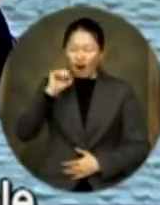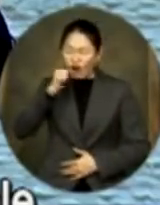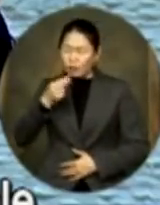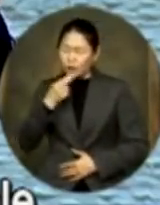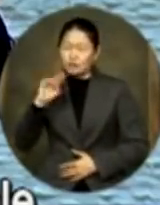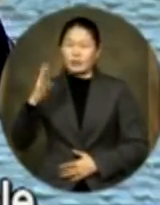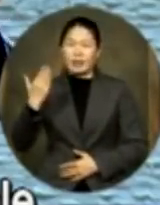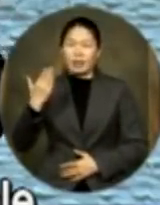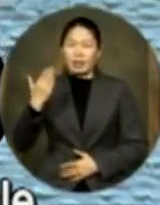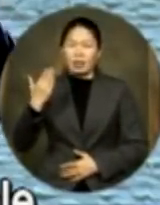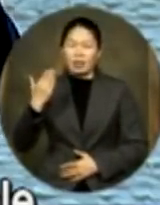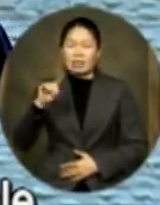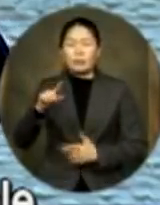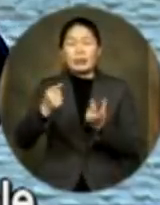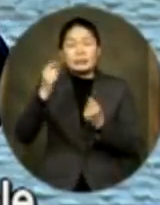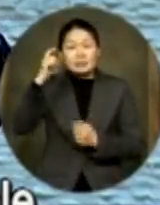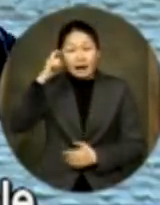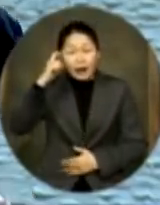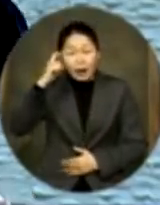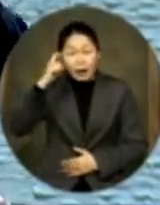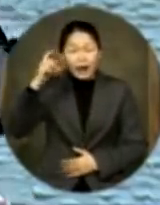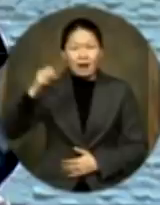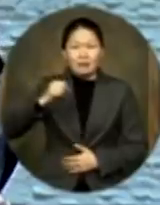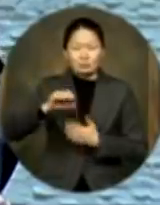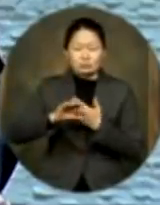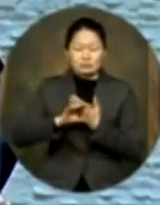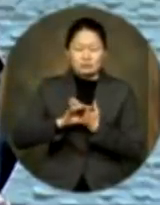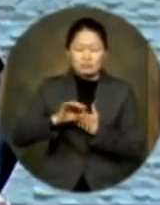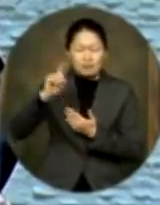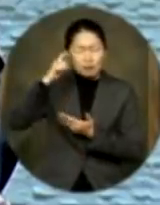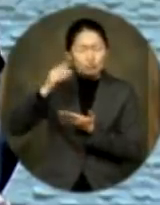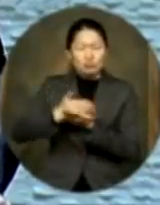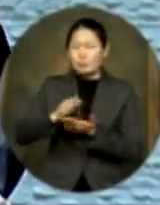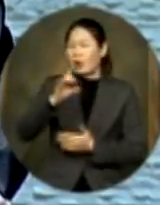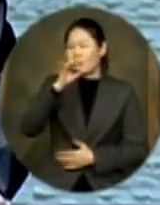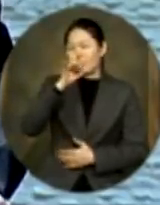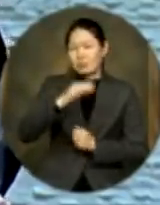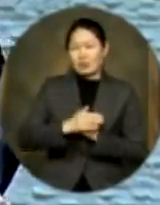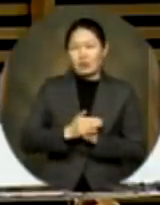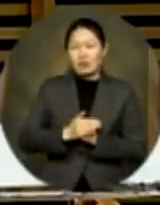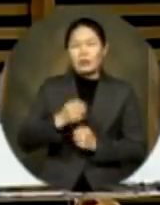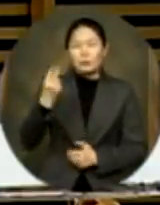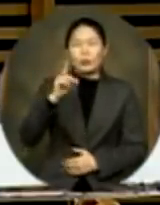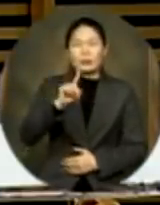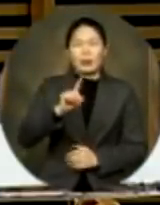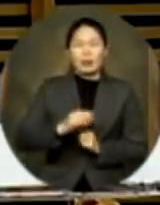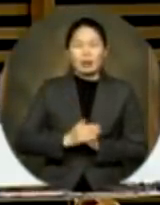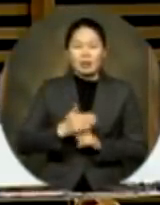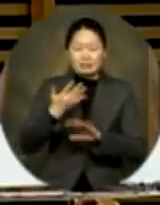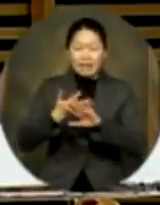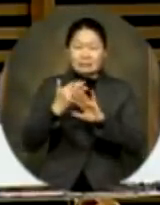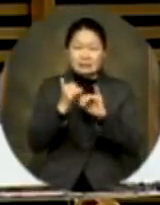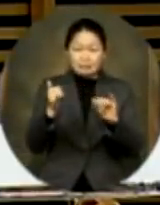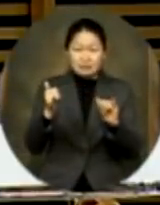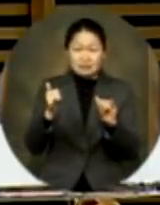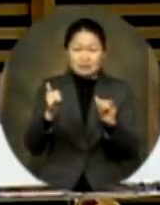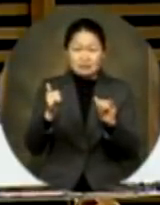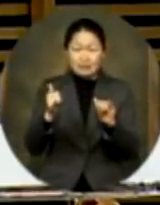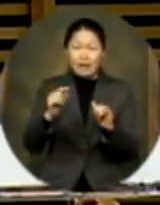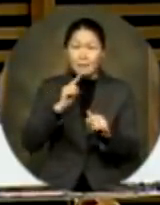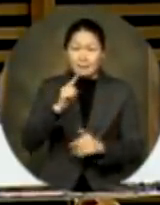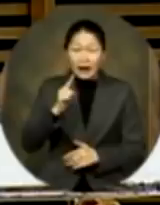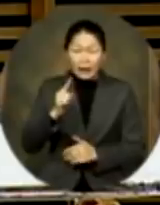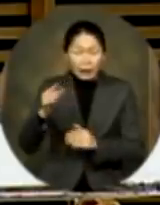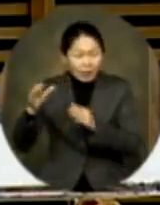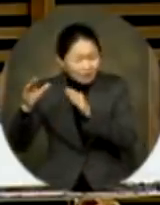없어야 돼 이런 생각하고 있으면 붐비지 안됩니다 또 하나 다른 사람들의 말에